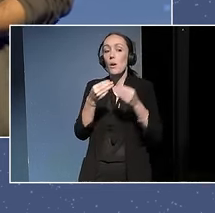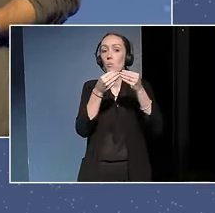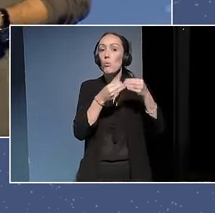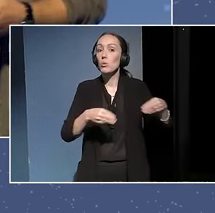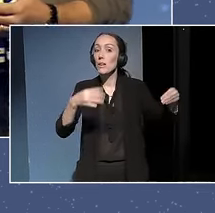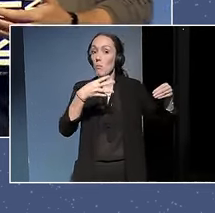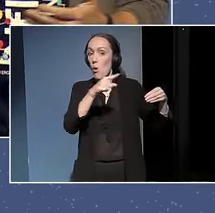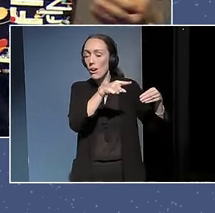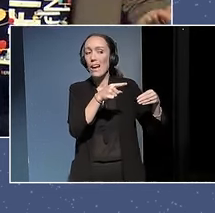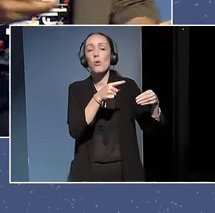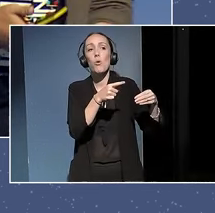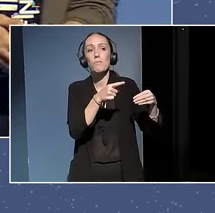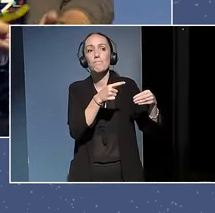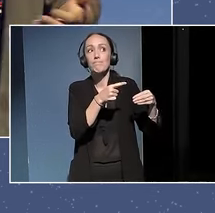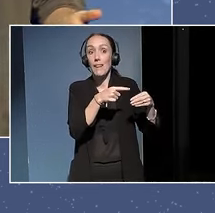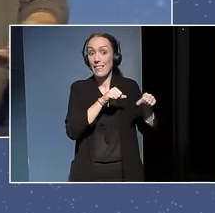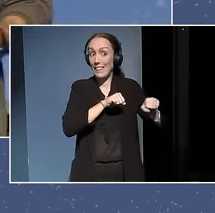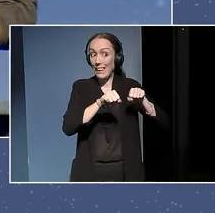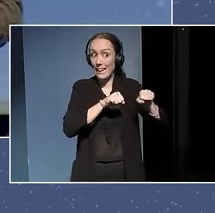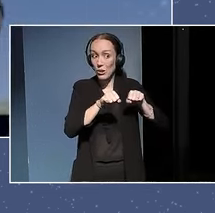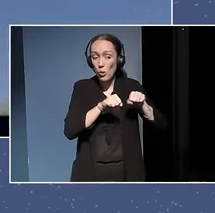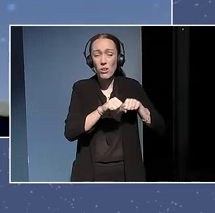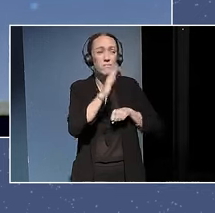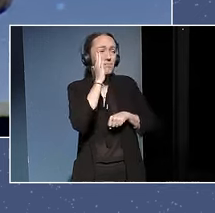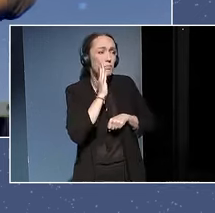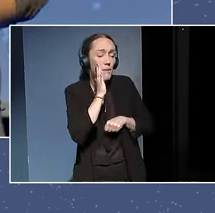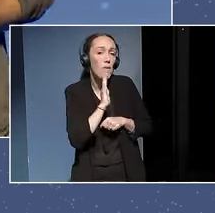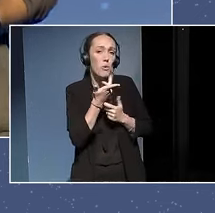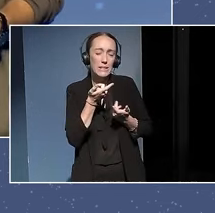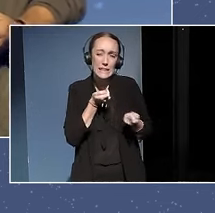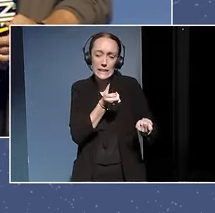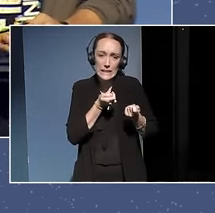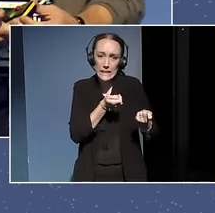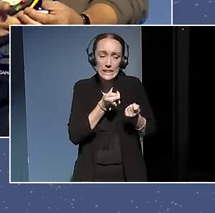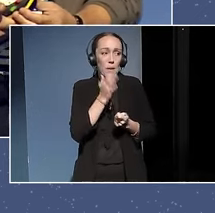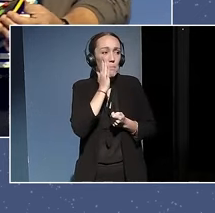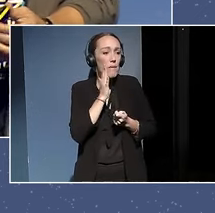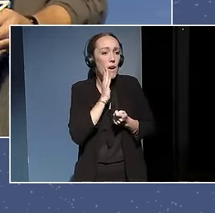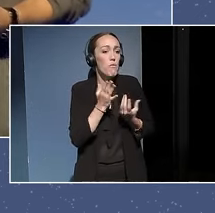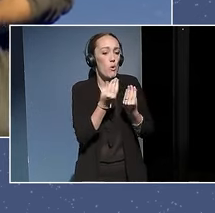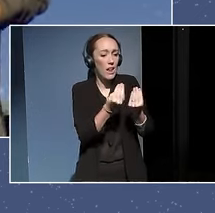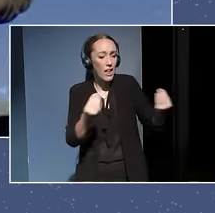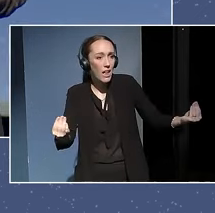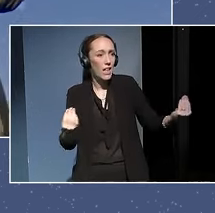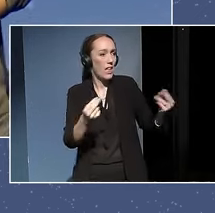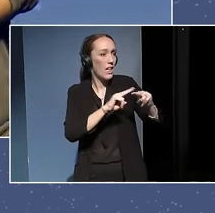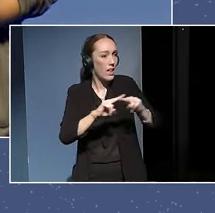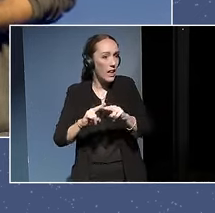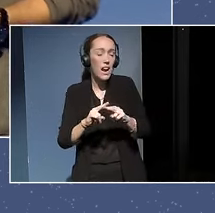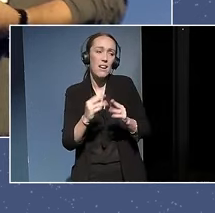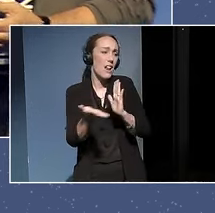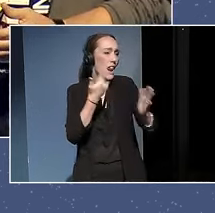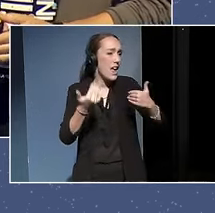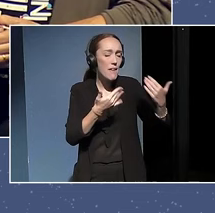Monaco di tirar via i reperti Soprattutto quelli più importanti tra cui anche il suo dinosauro dal museo perché appunto c'era la